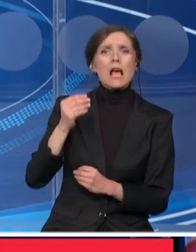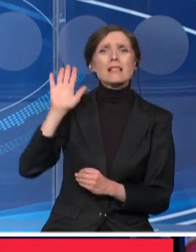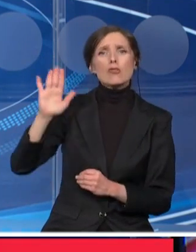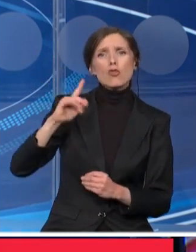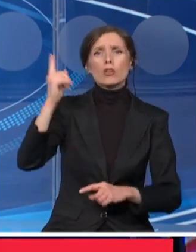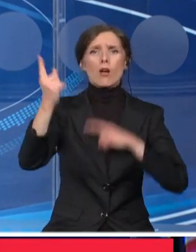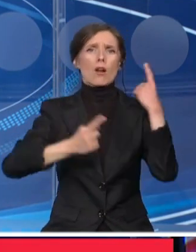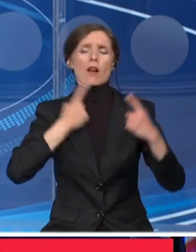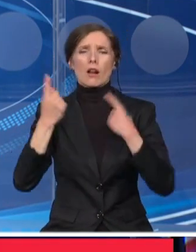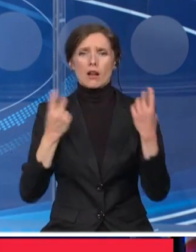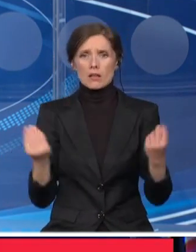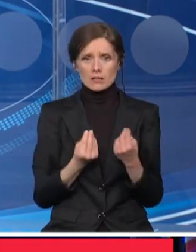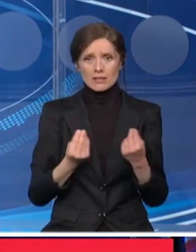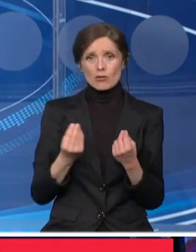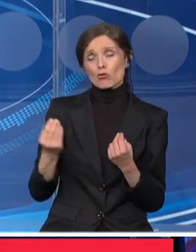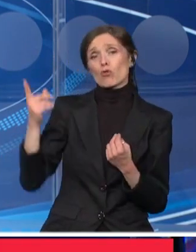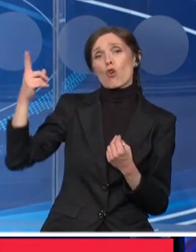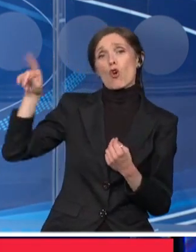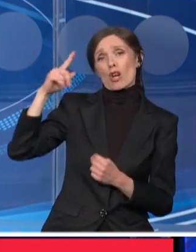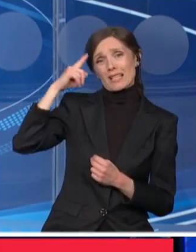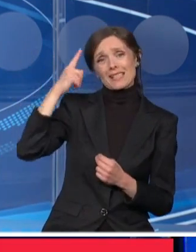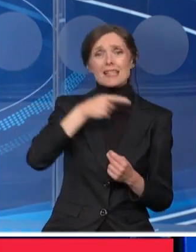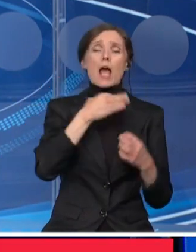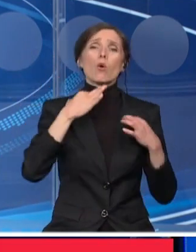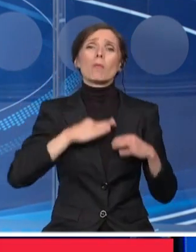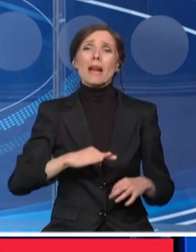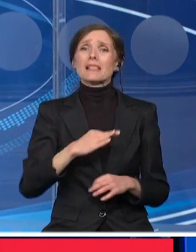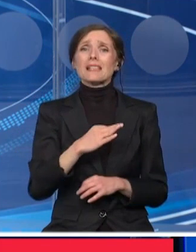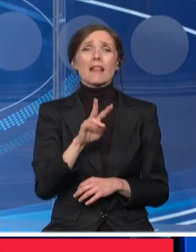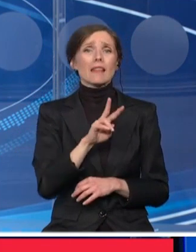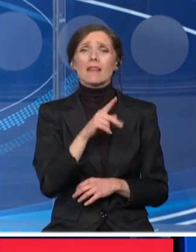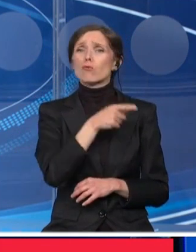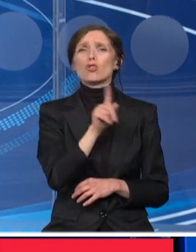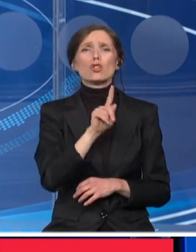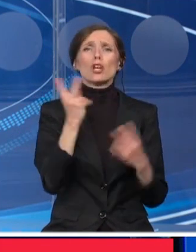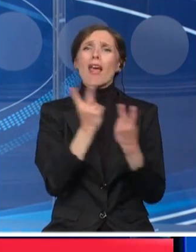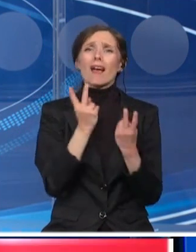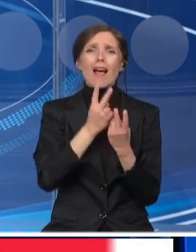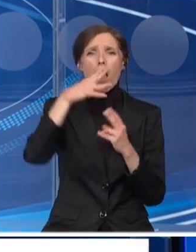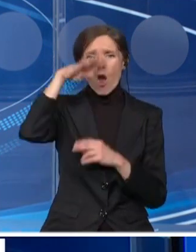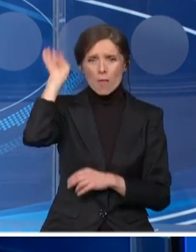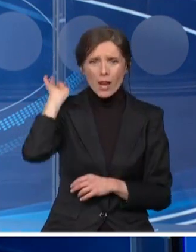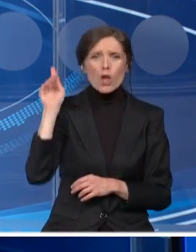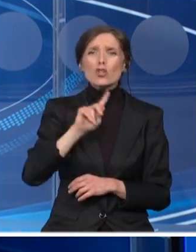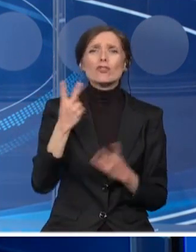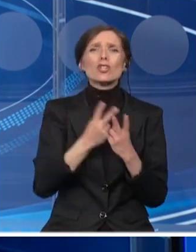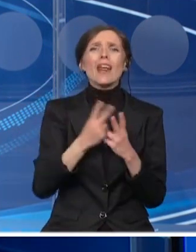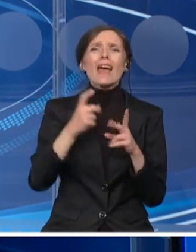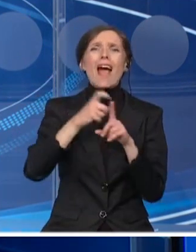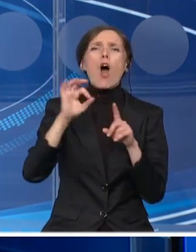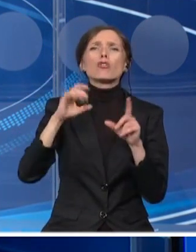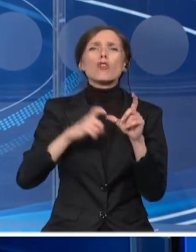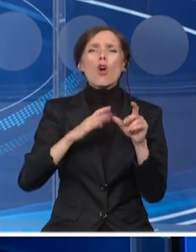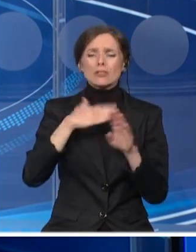jeste upravo to što znaju da predsednik Vučić niti je Milošević, niti je Dosovac posle 2000. godine